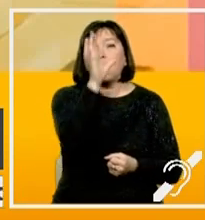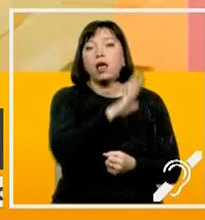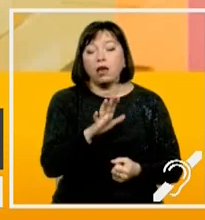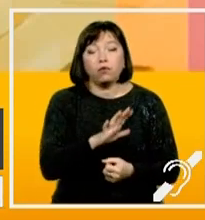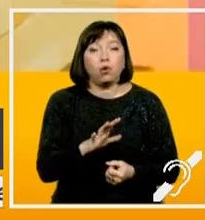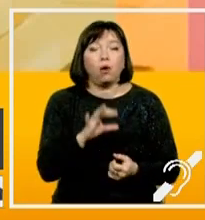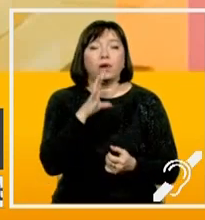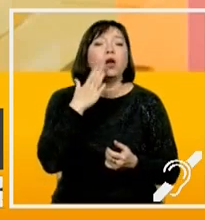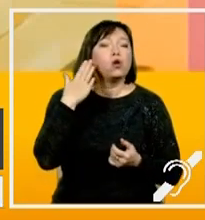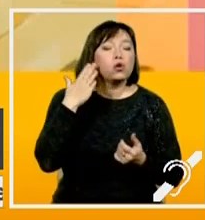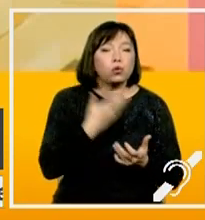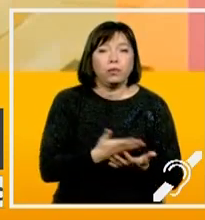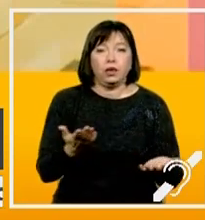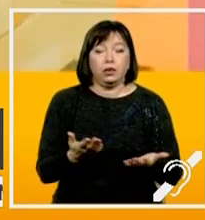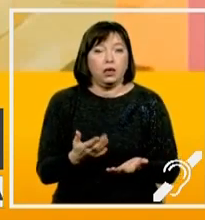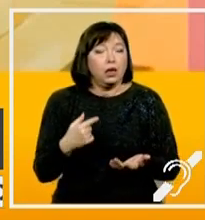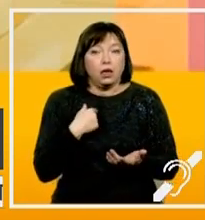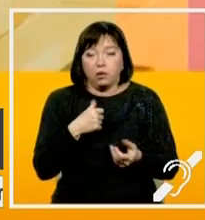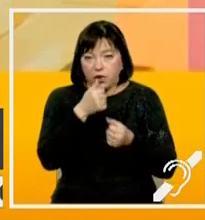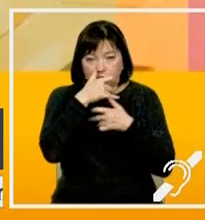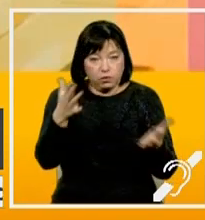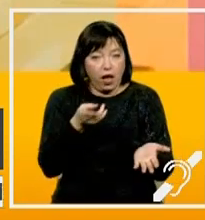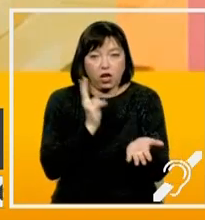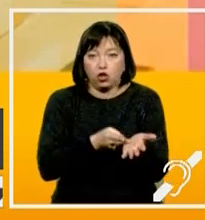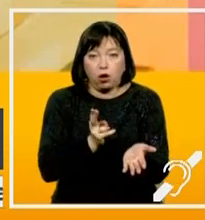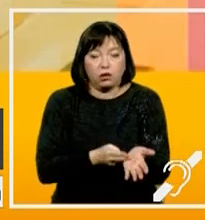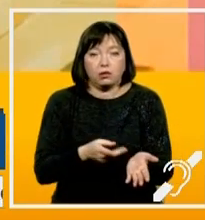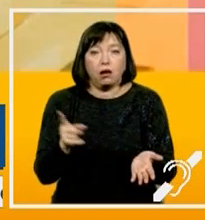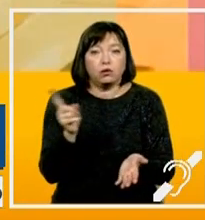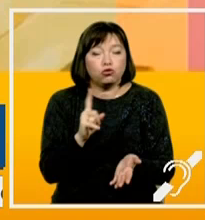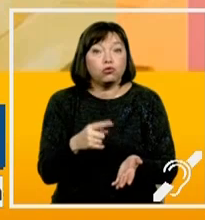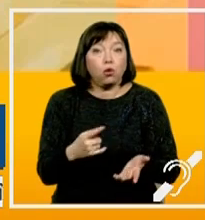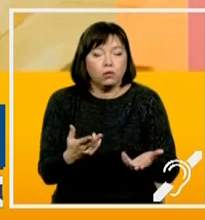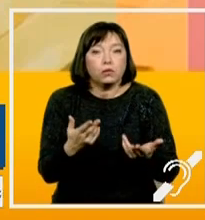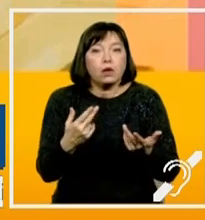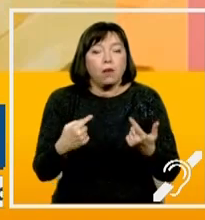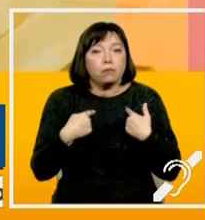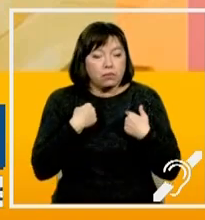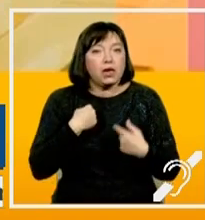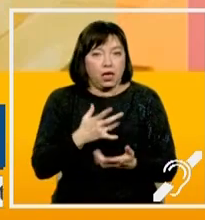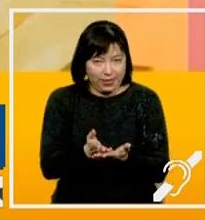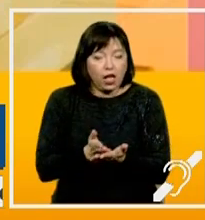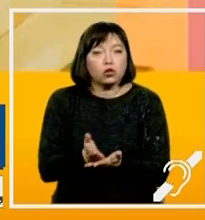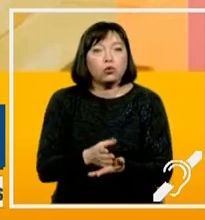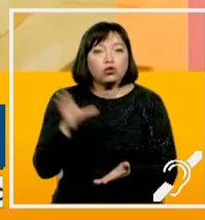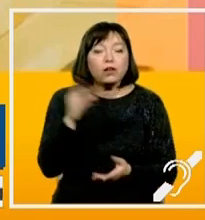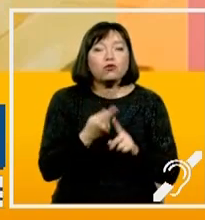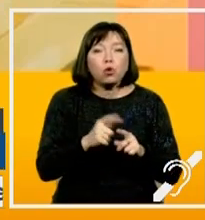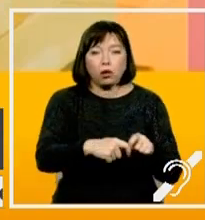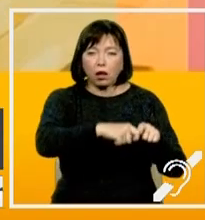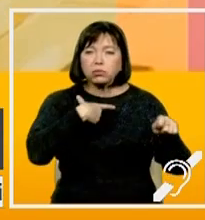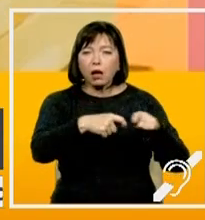și din partea României și nu am reușit să demonstrăm că merităm toată această